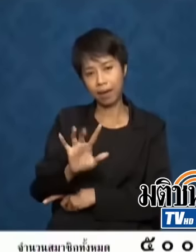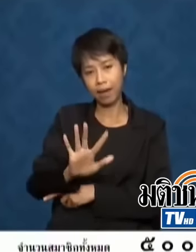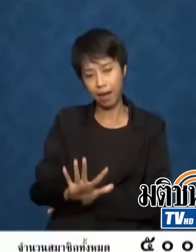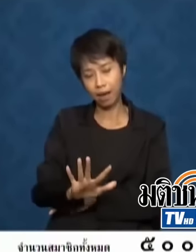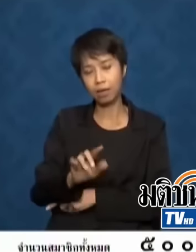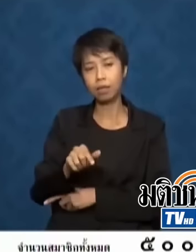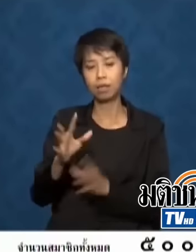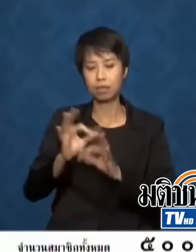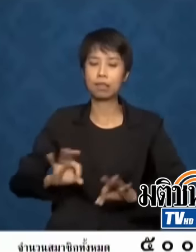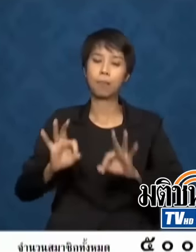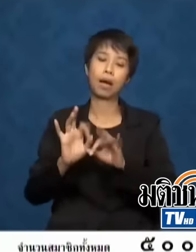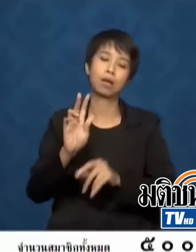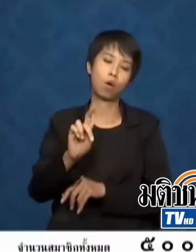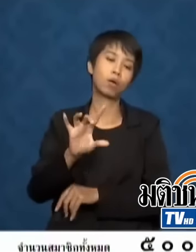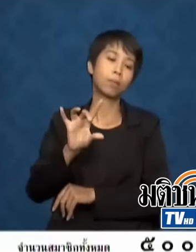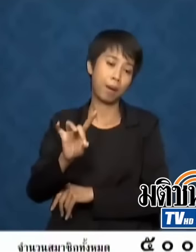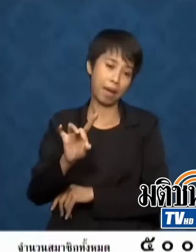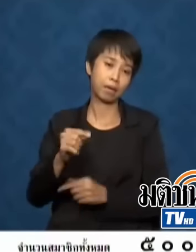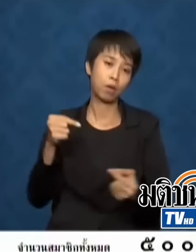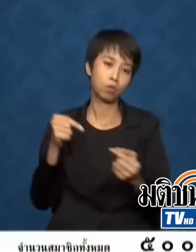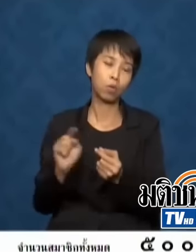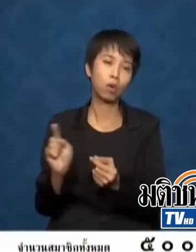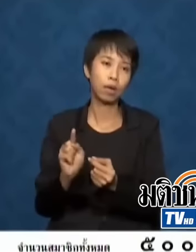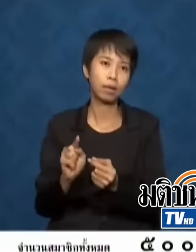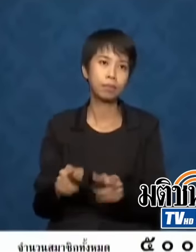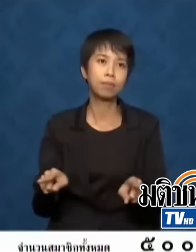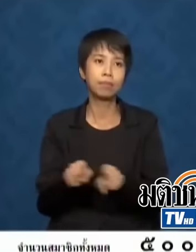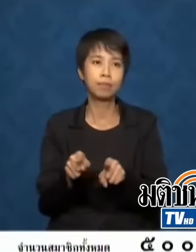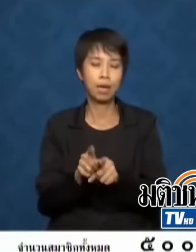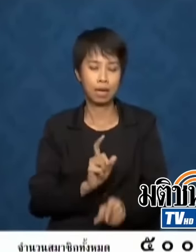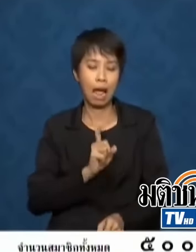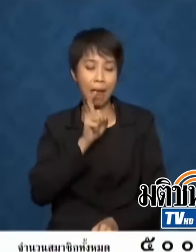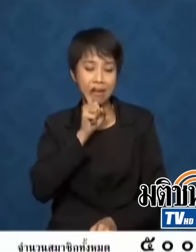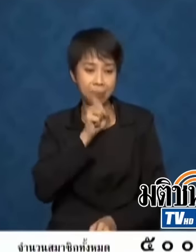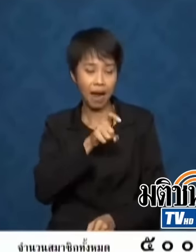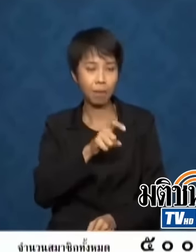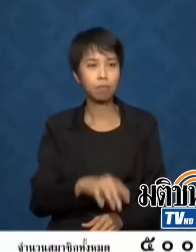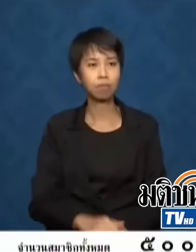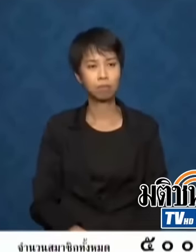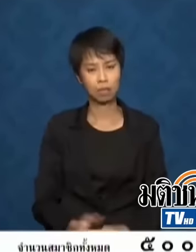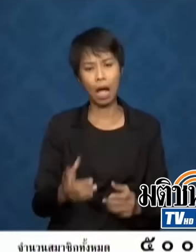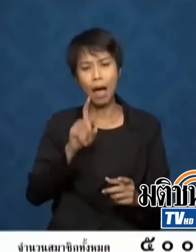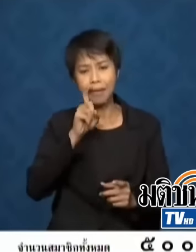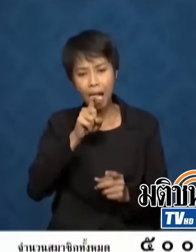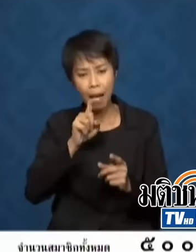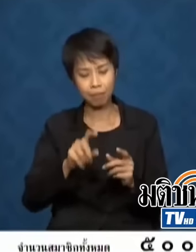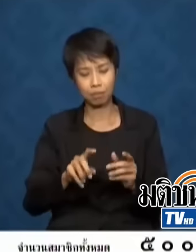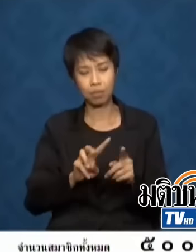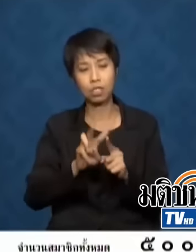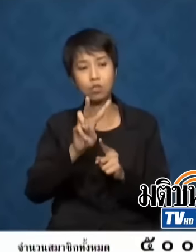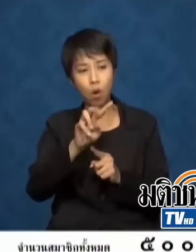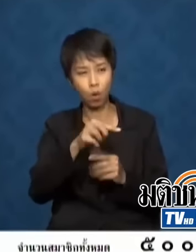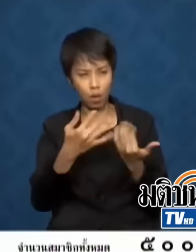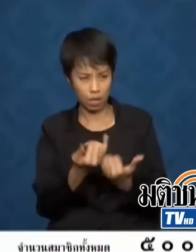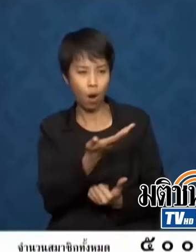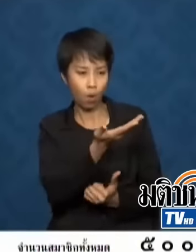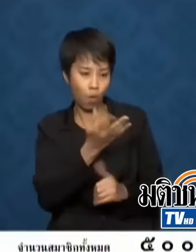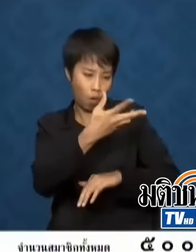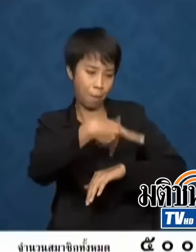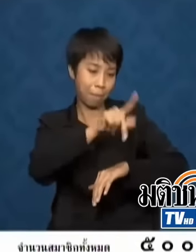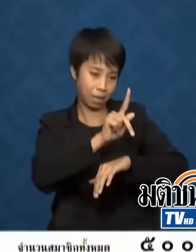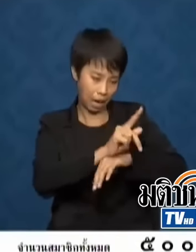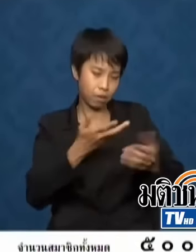โดยเฉพาะข้อที่8เป็นการออกความเห็นโดยเฉพาะในกระทู้คำถามที่2ค่ะจึงขอให้ท่านประธานด้วยโปรดพิจารณาวินิจฉัย